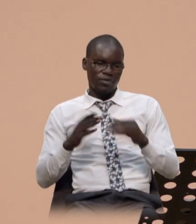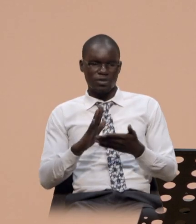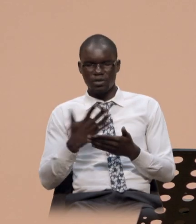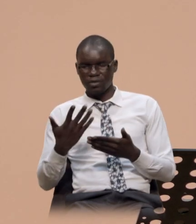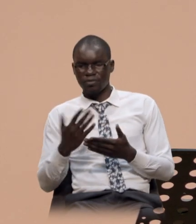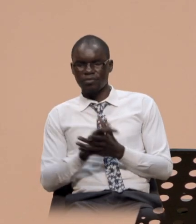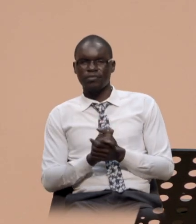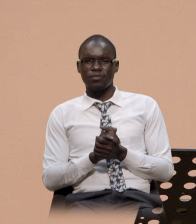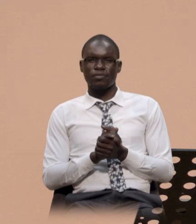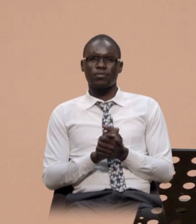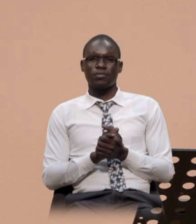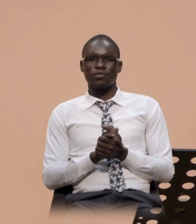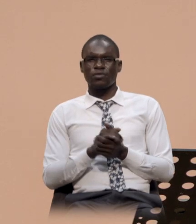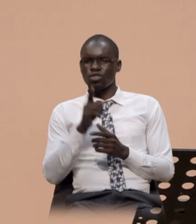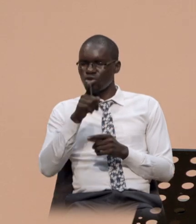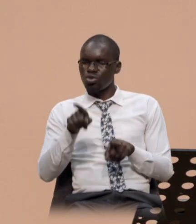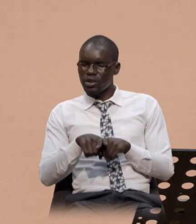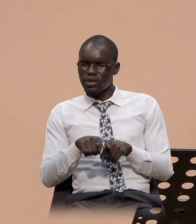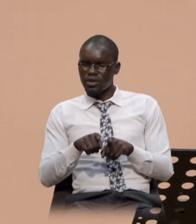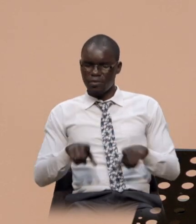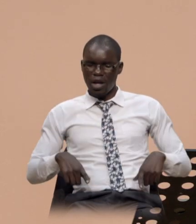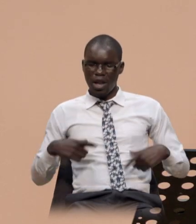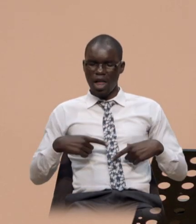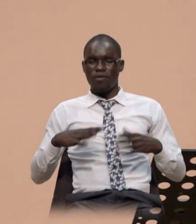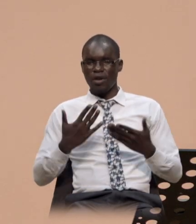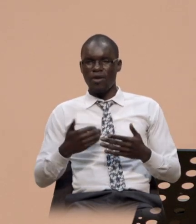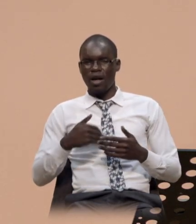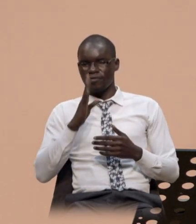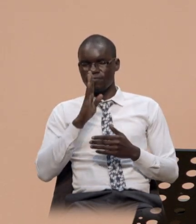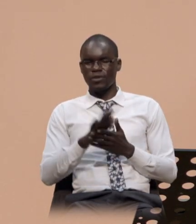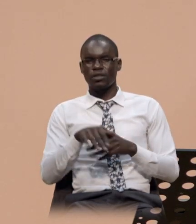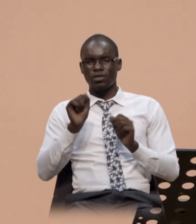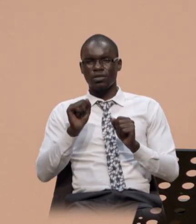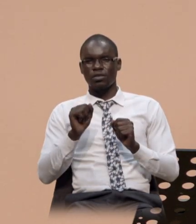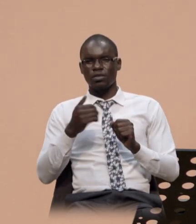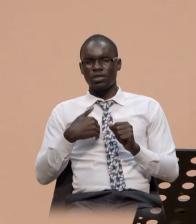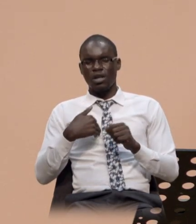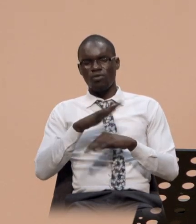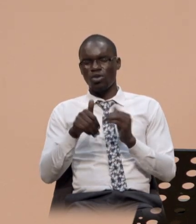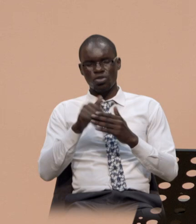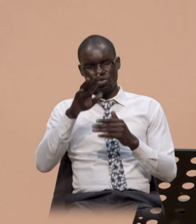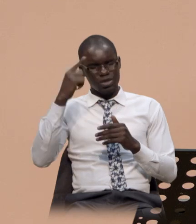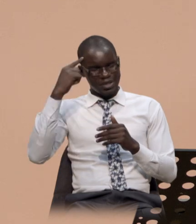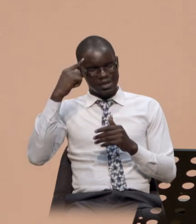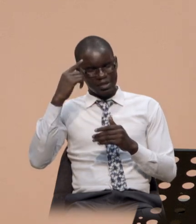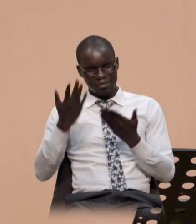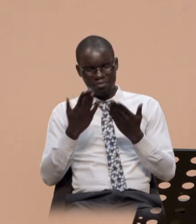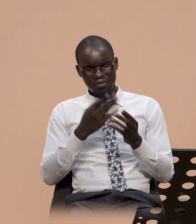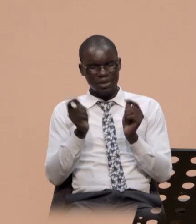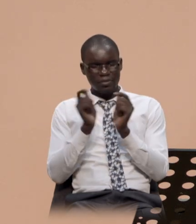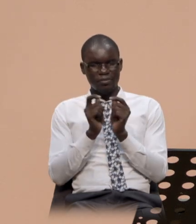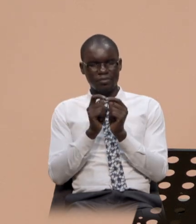vitu umetoa kwa Mungu. Ungali hai jinsi Ayubu alivyokuwa hai. Kinachohitajika ni kutoa mawazo yako, ijapokuwa ni